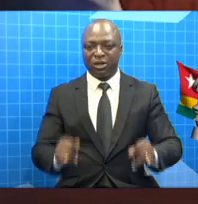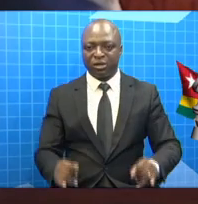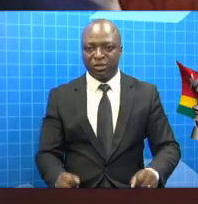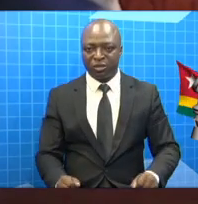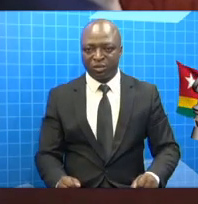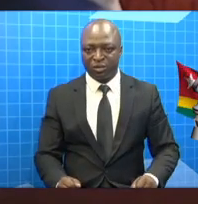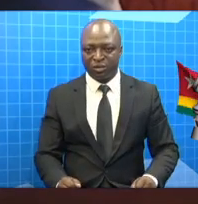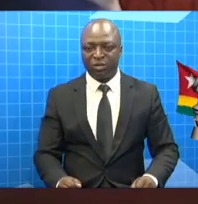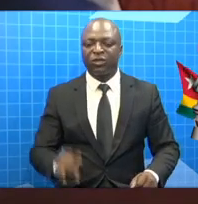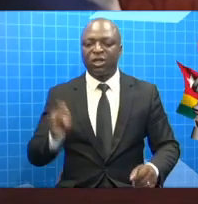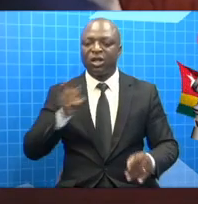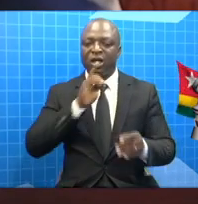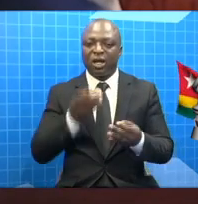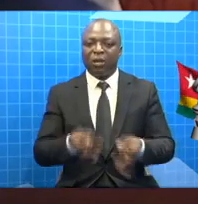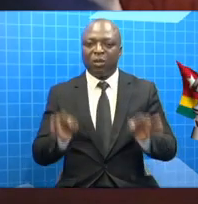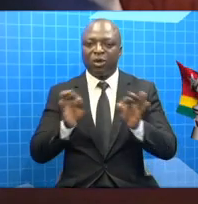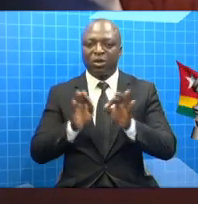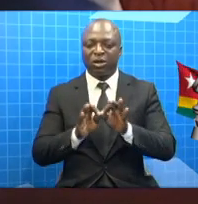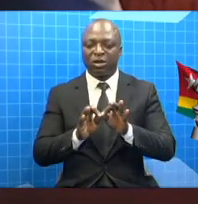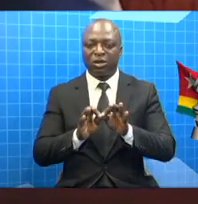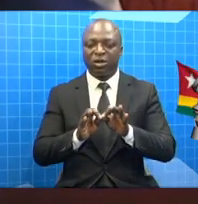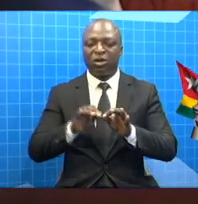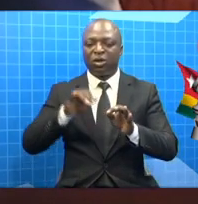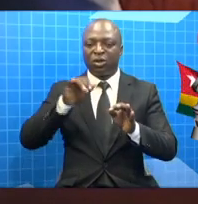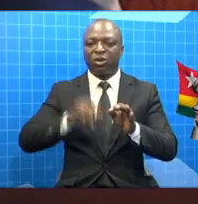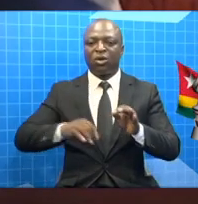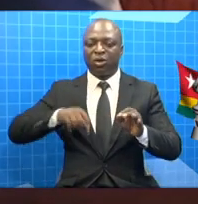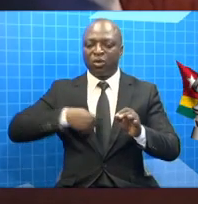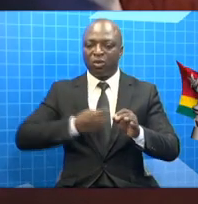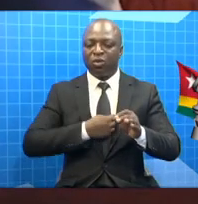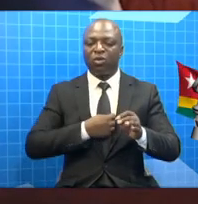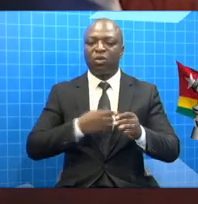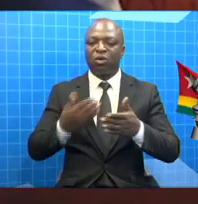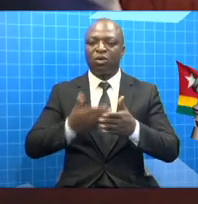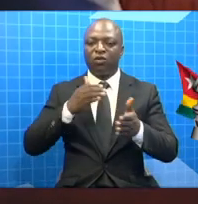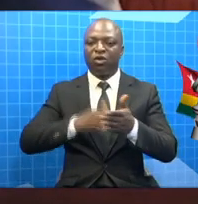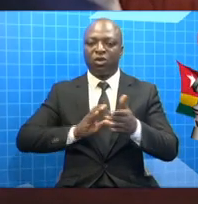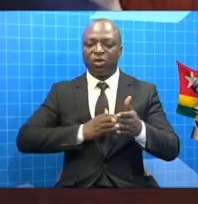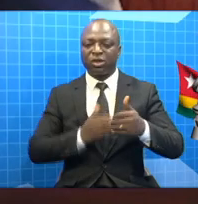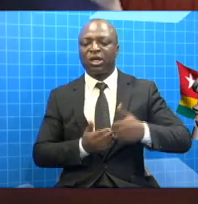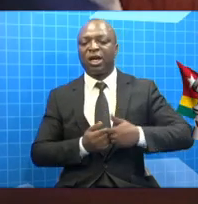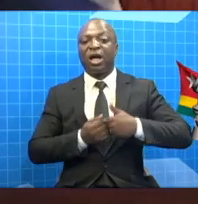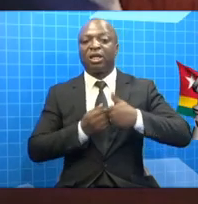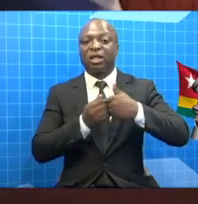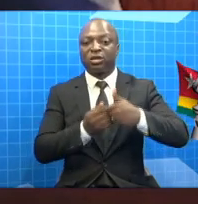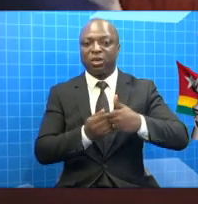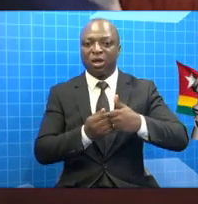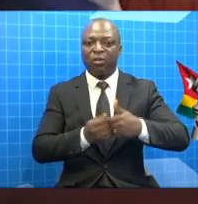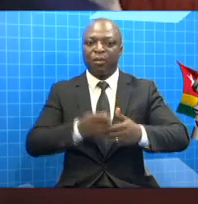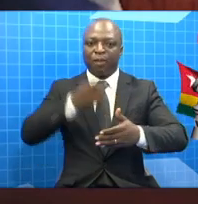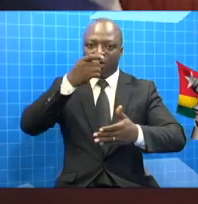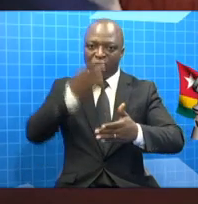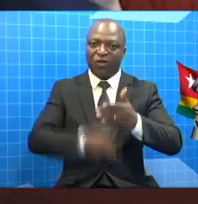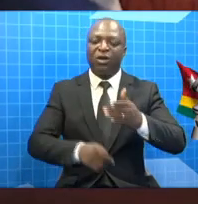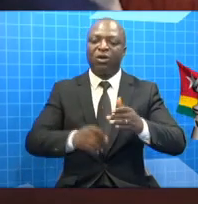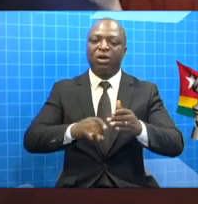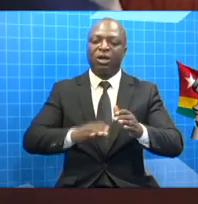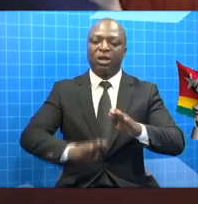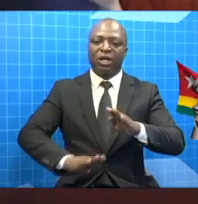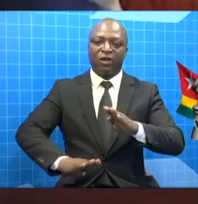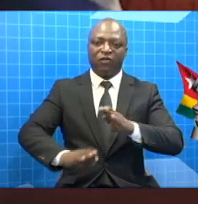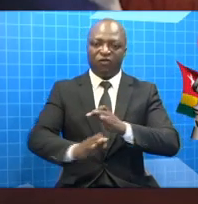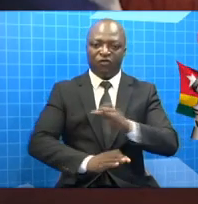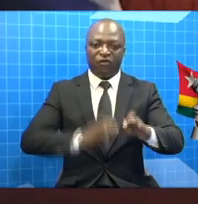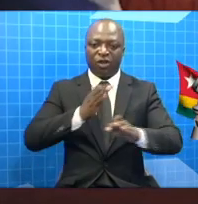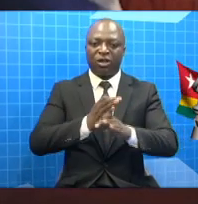il importe que nous renouvelions notre attachement aux valeurs qui fondent